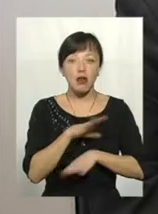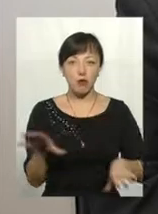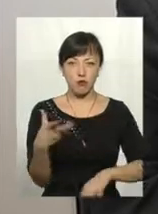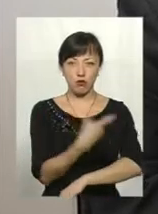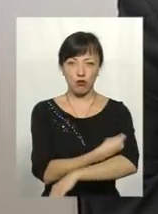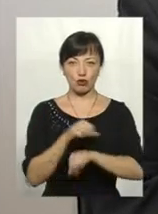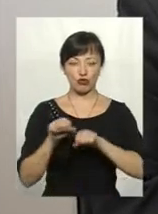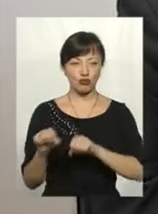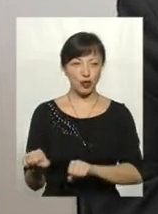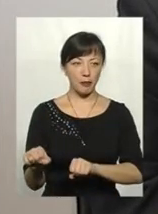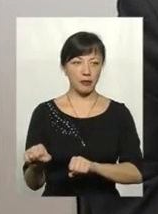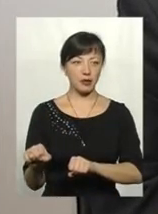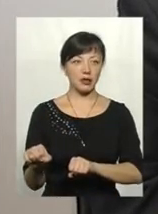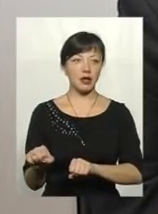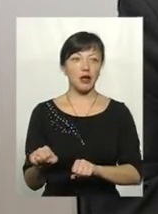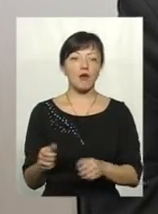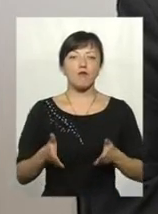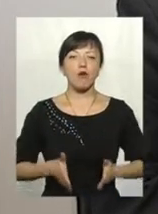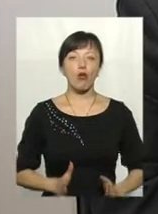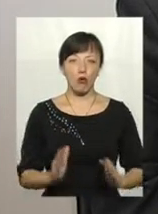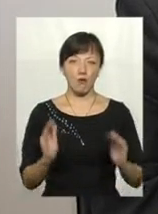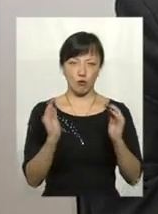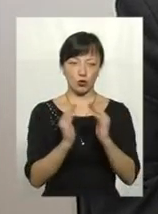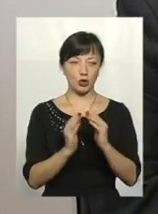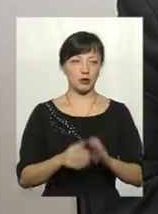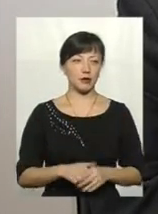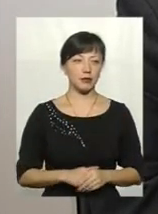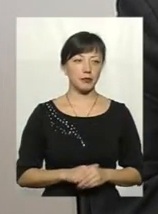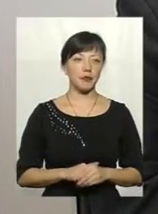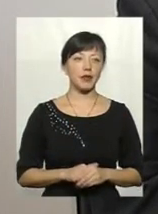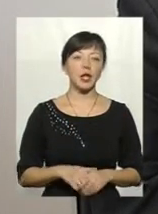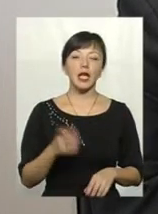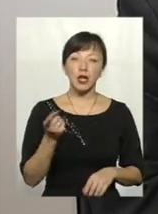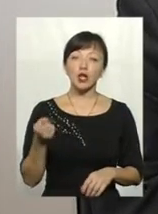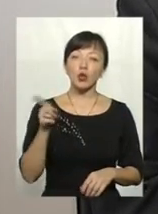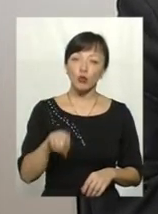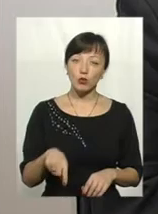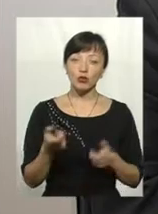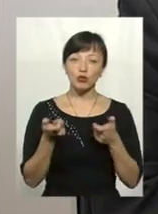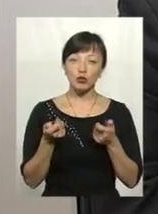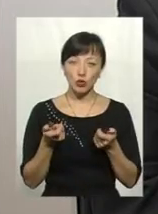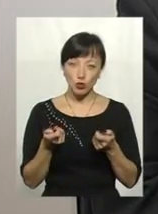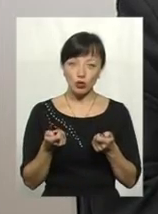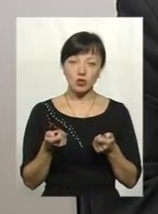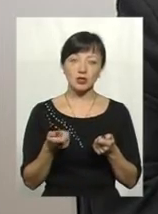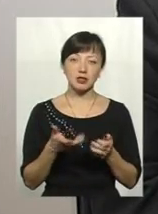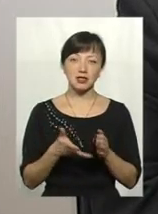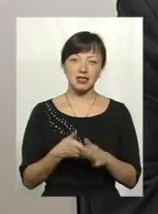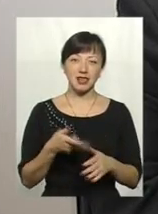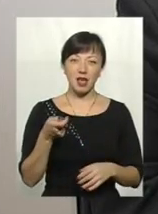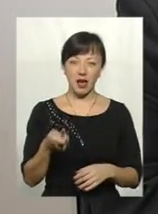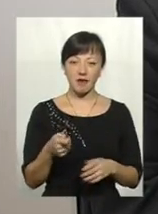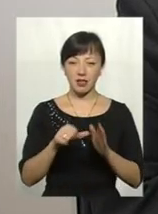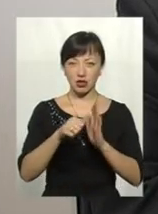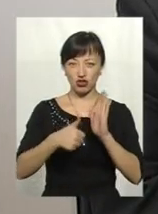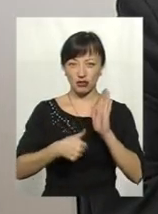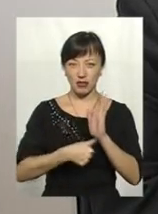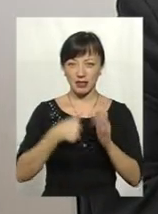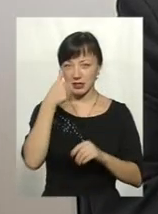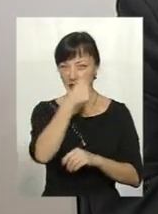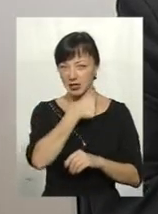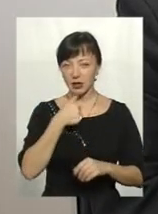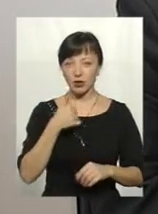щеплені в пологових стаціонарах. І тому трошечки і заявка на 2016 рік у нас